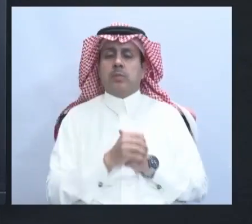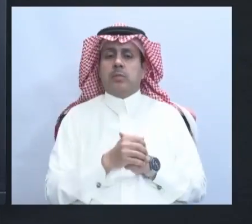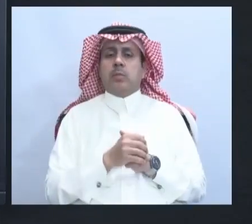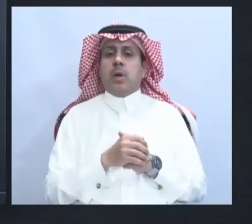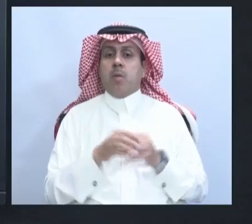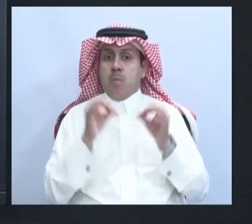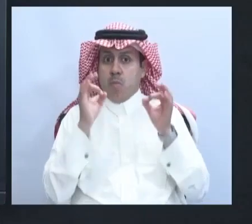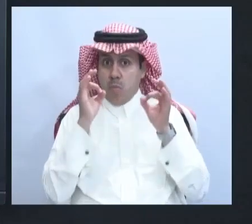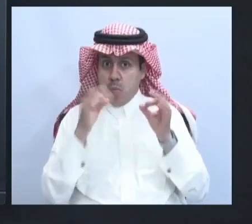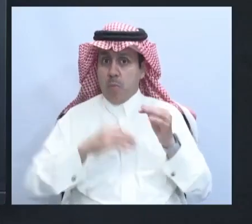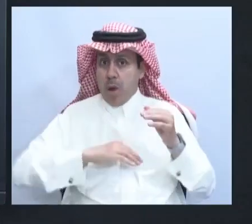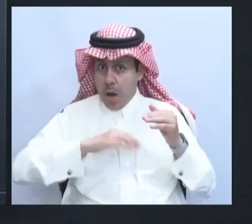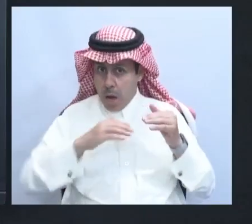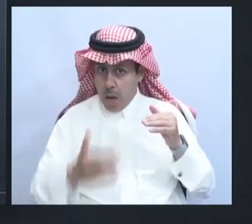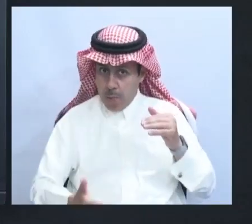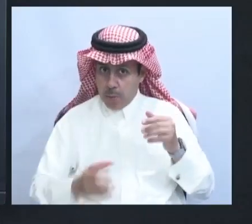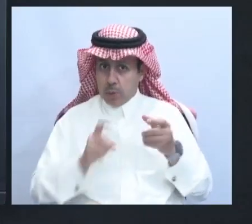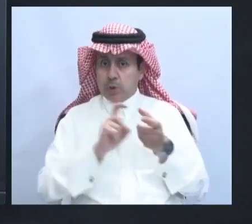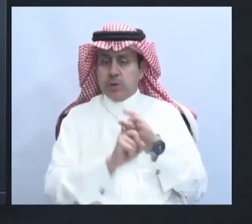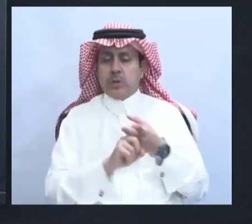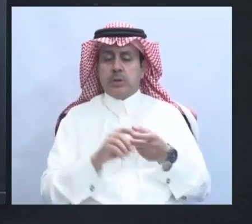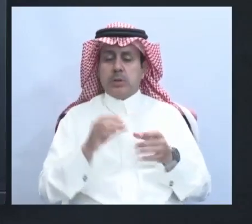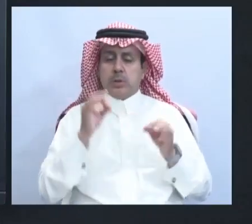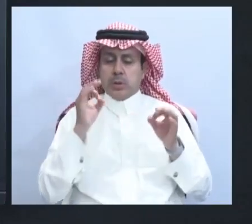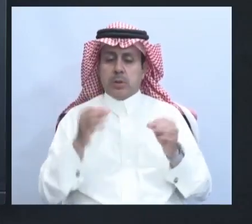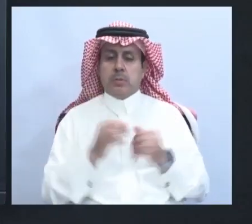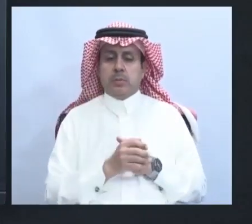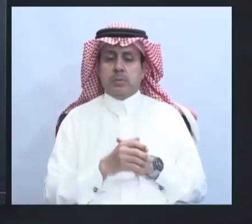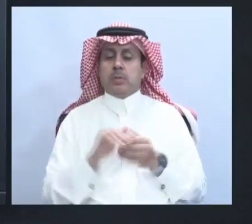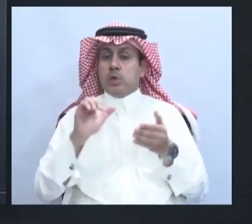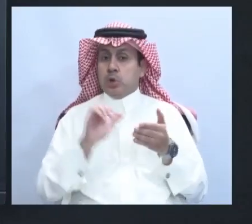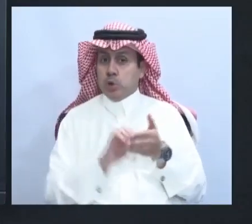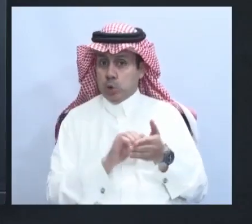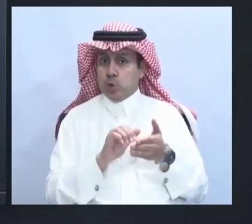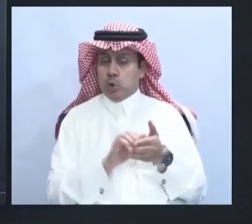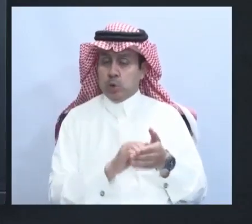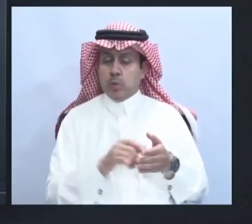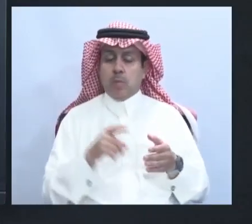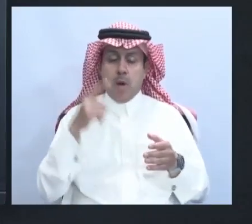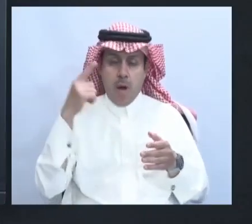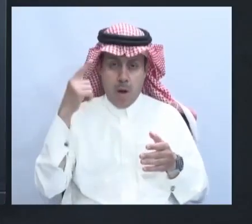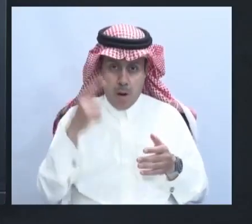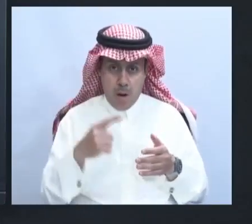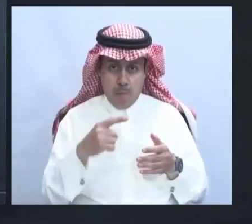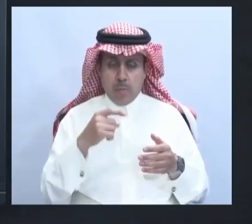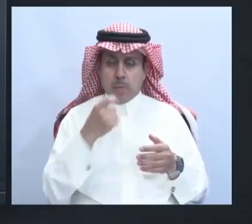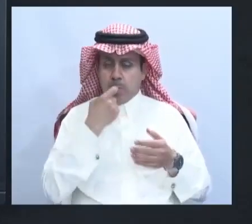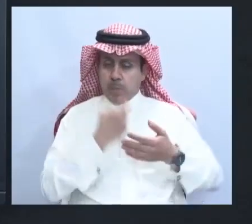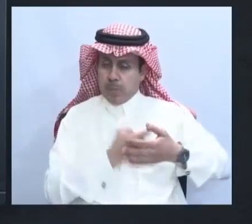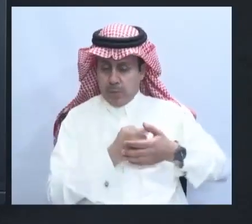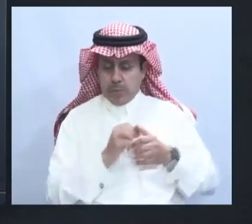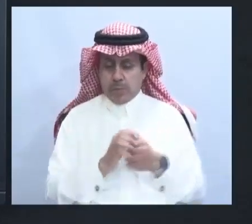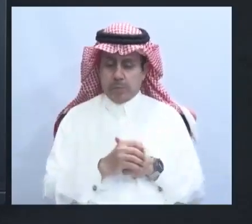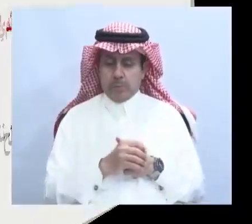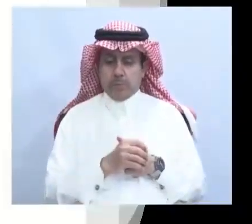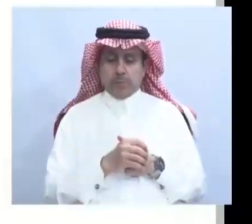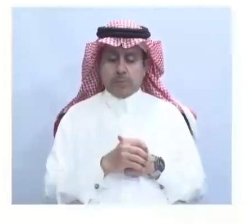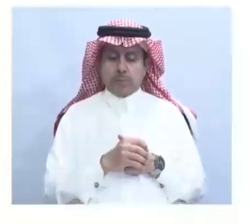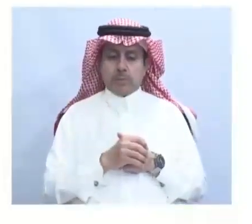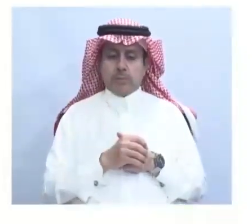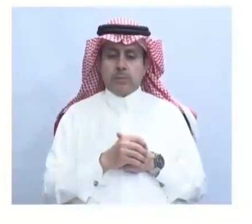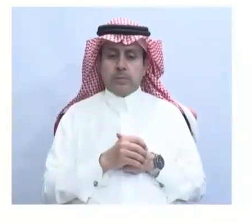ثاب عن حمل وهذا شرط معتبر في تحريم الرضاع ايضا ناتي واياكم ايها الطلاب